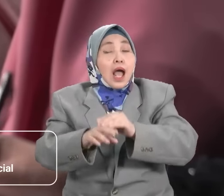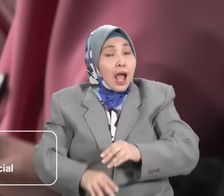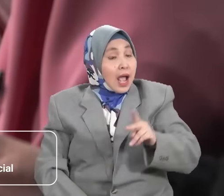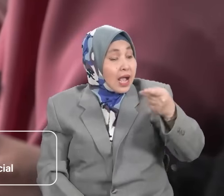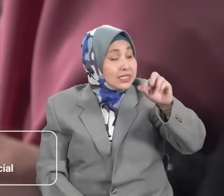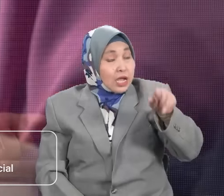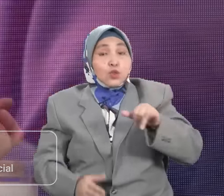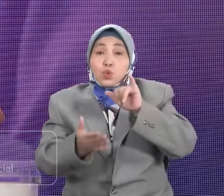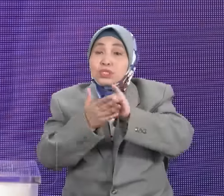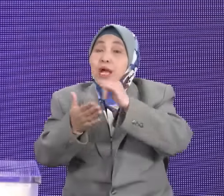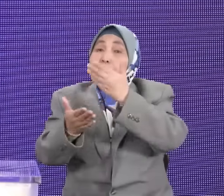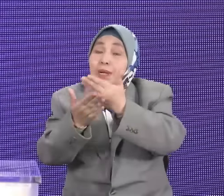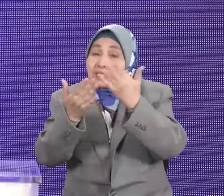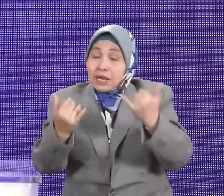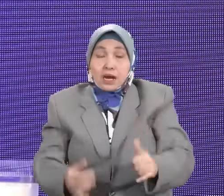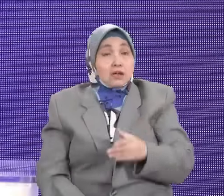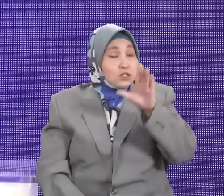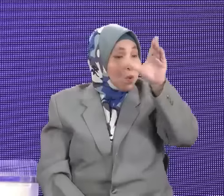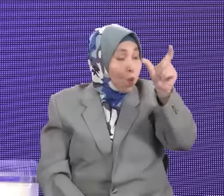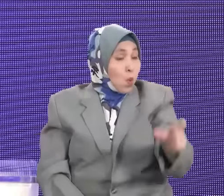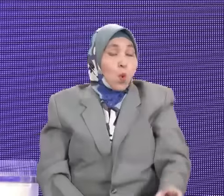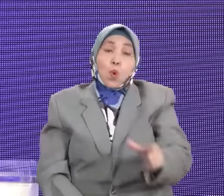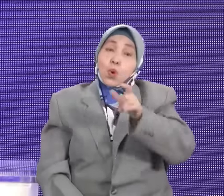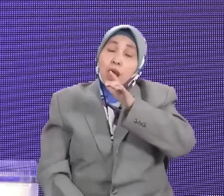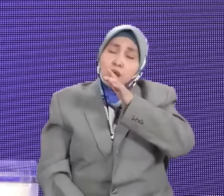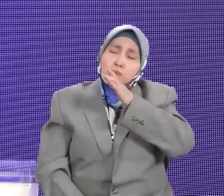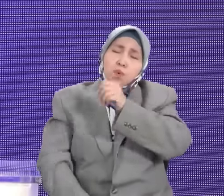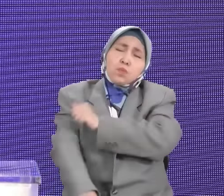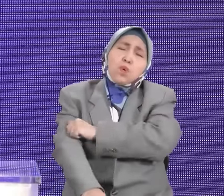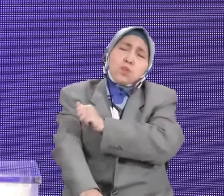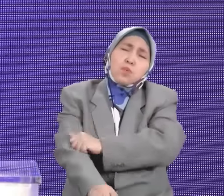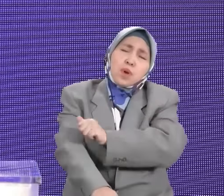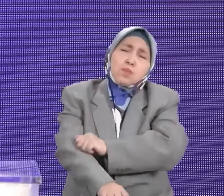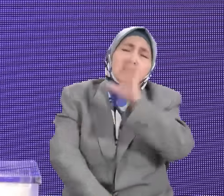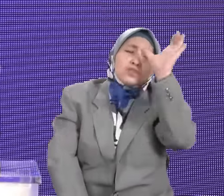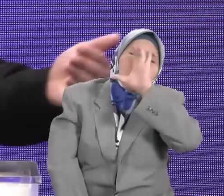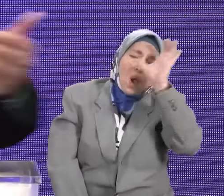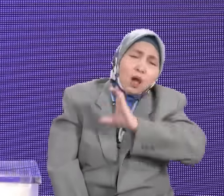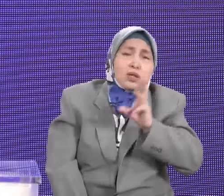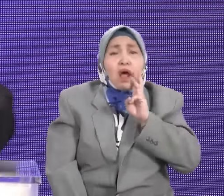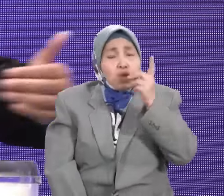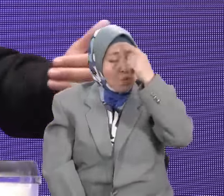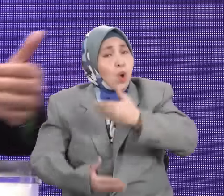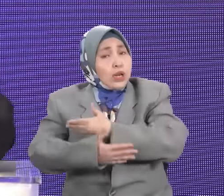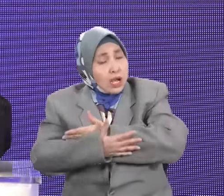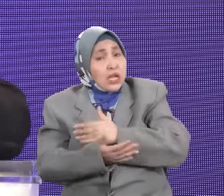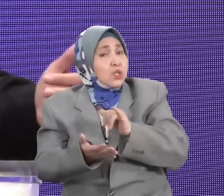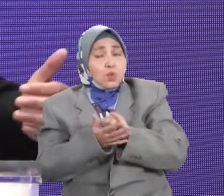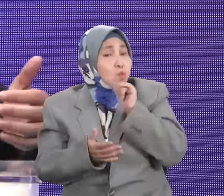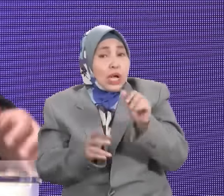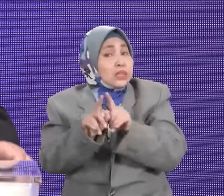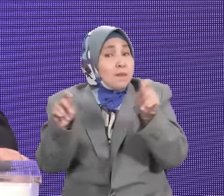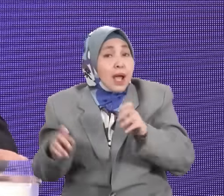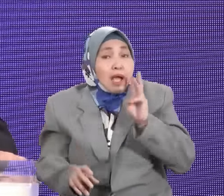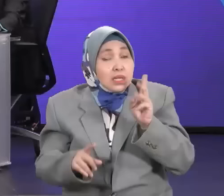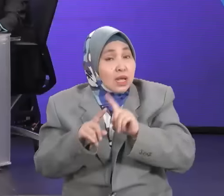itulah yang sampai sekarang misalnya seorang ibu yang berpenat mencari air untuk anaknya pas itu sebenarnya bukan bukan tempat air itu